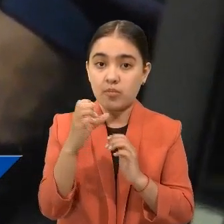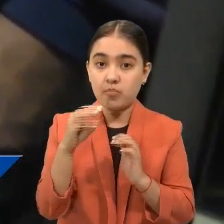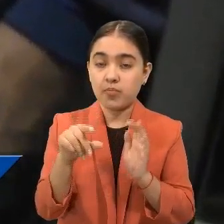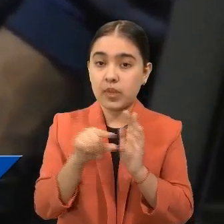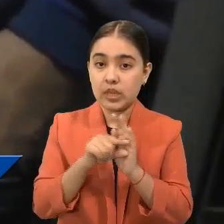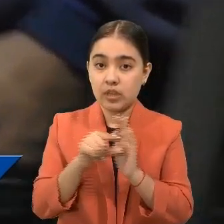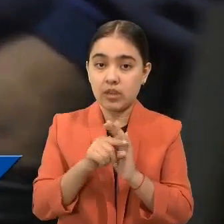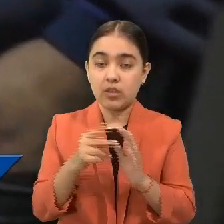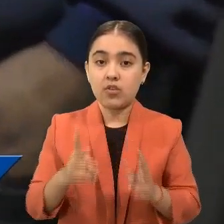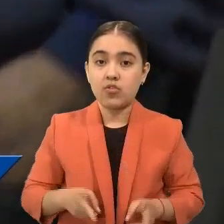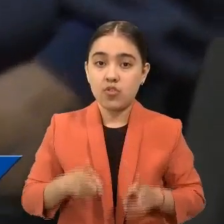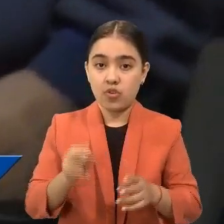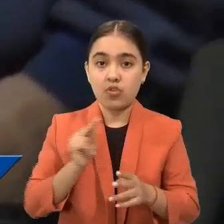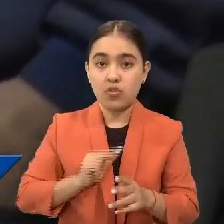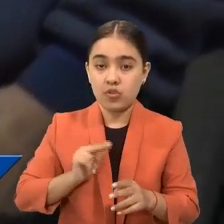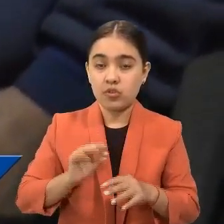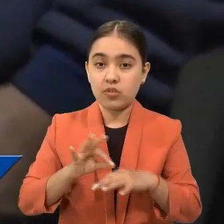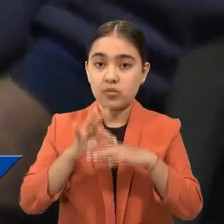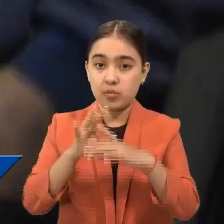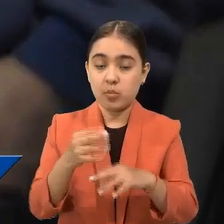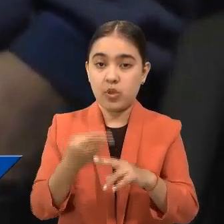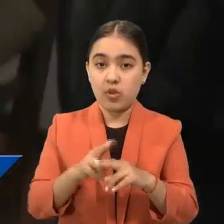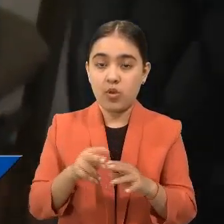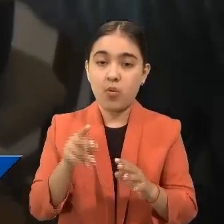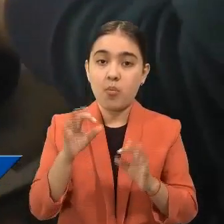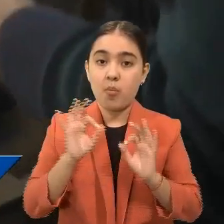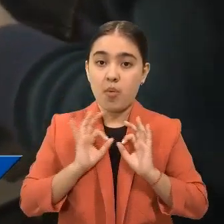211-moddasi bilan jinoyat ishi qo'zg'atilib, hozirda